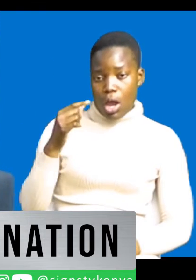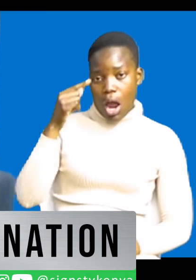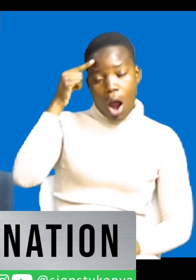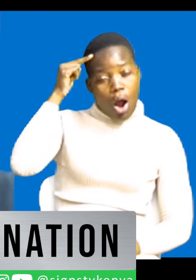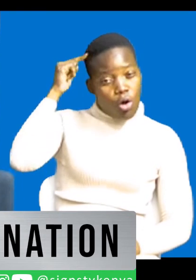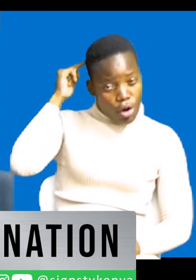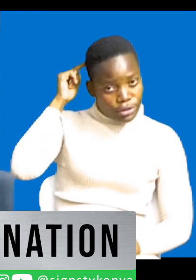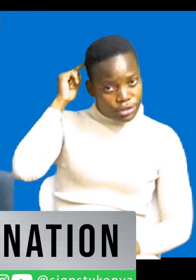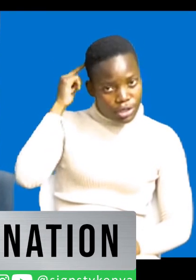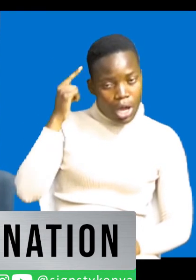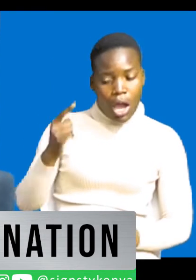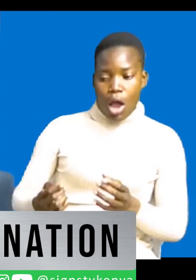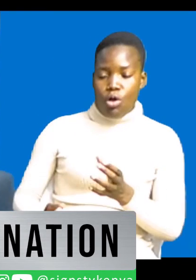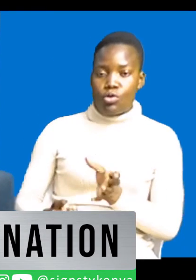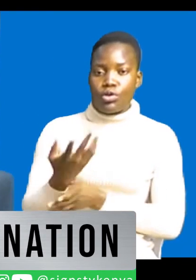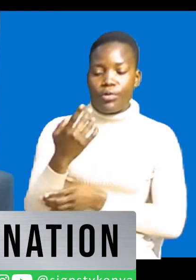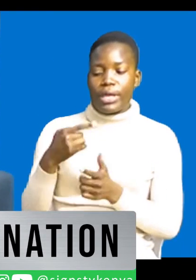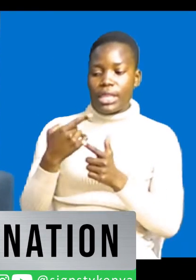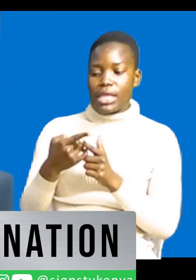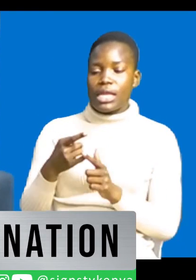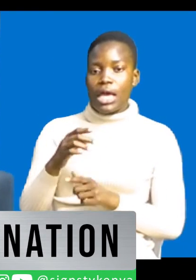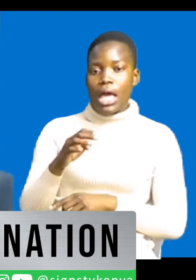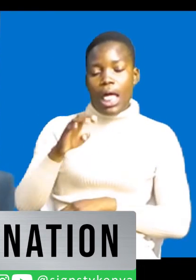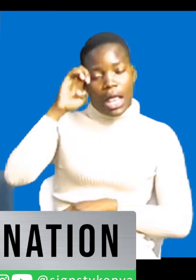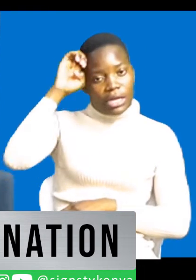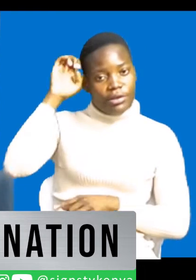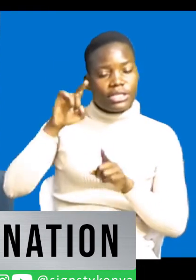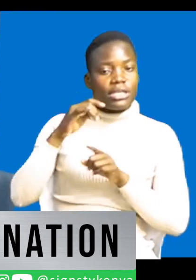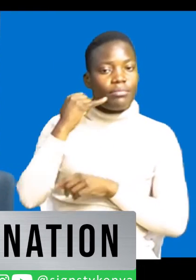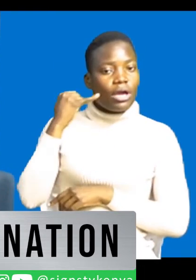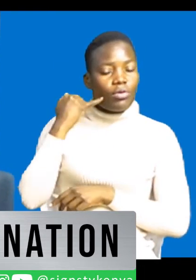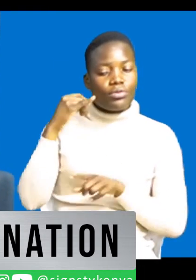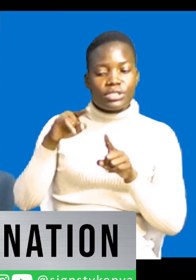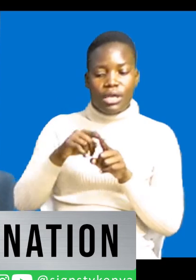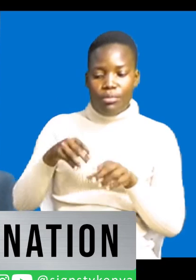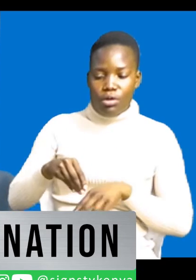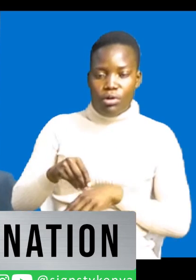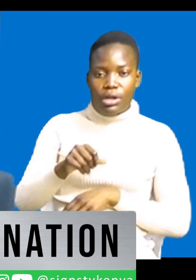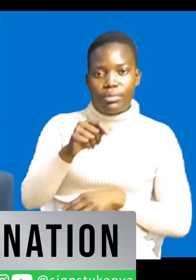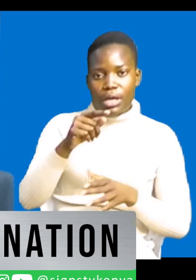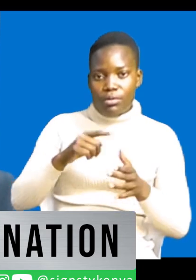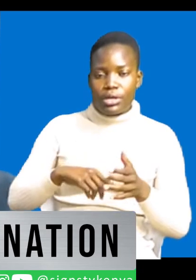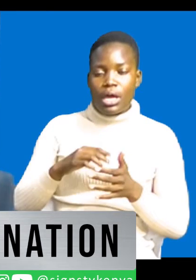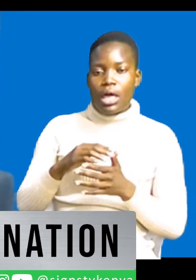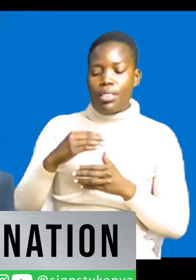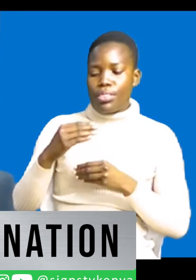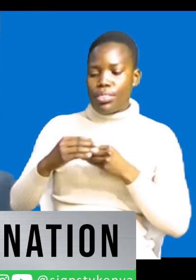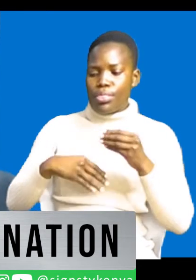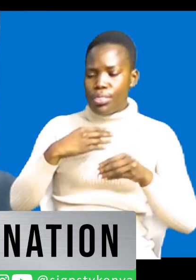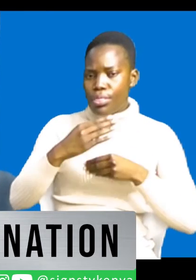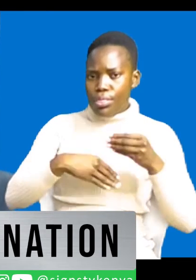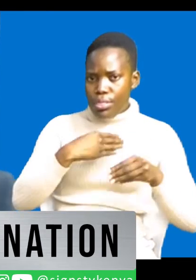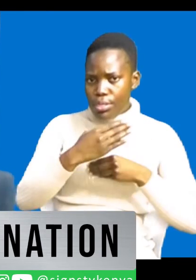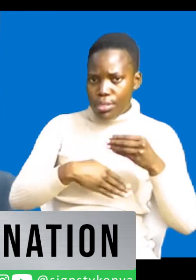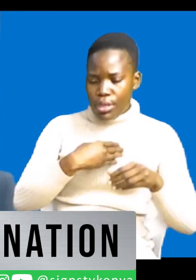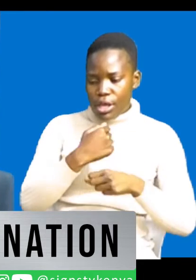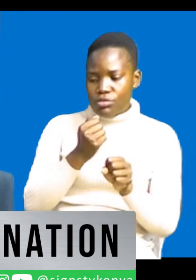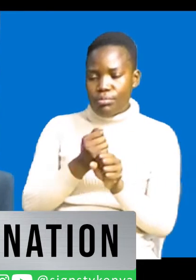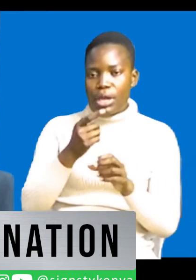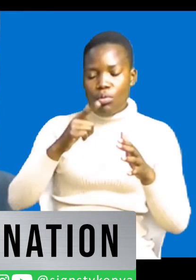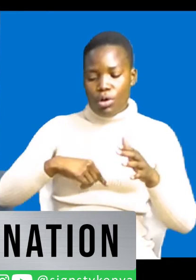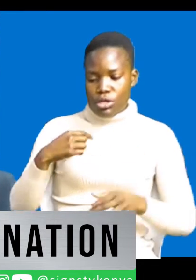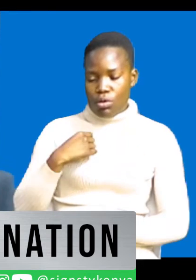cotton pale. Ukikuja Eldoret na Nakuru walikuwa wanafanya spinning ya kutengeza hizo manguo mpaka